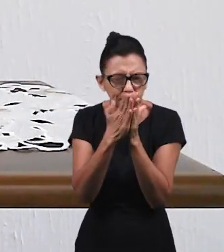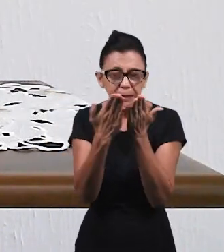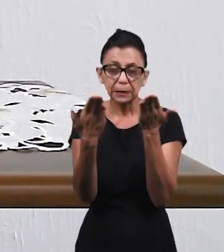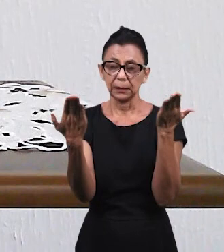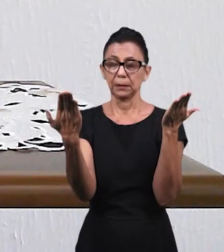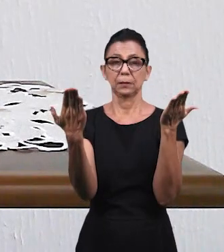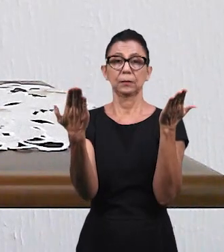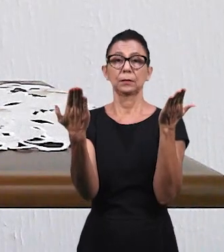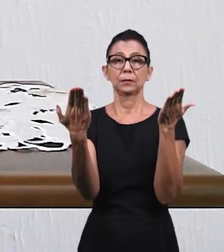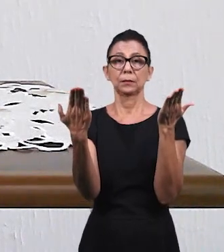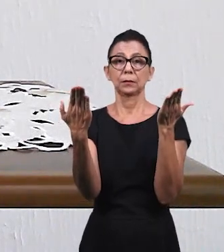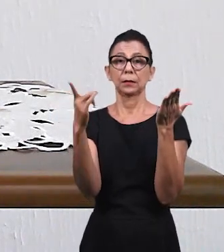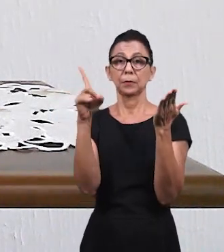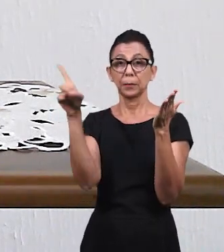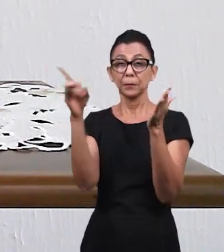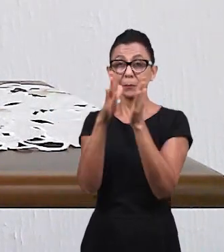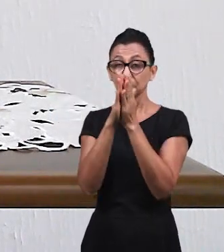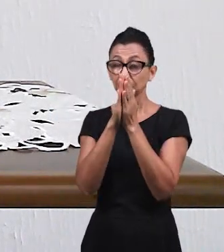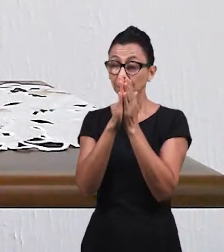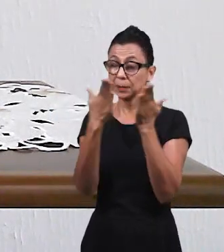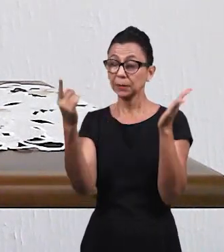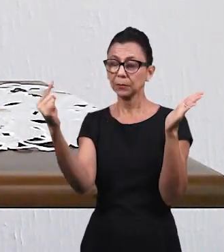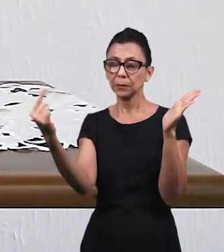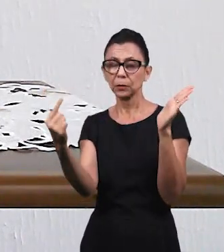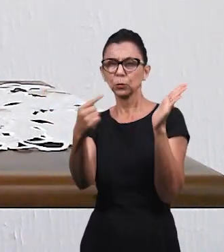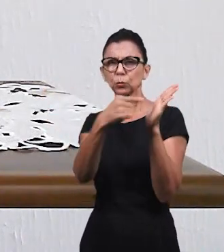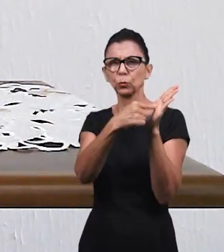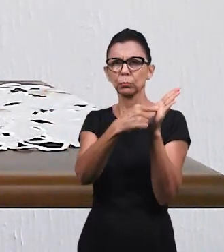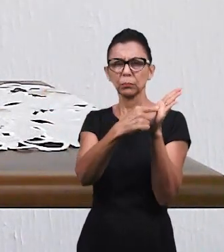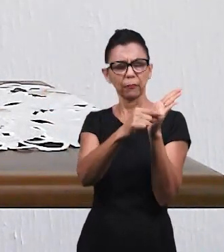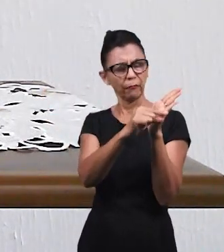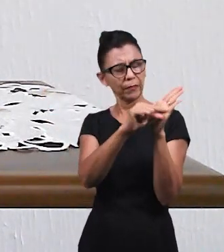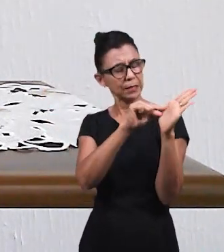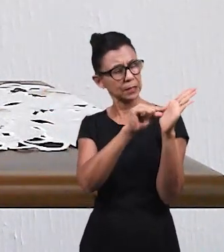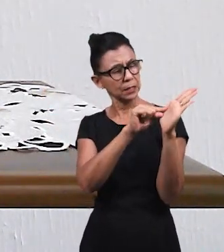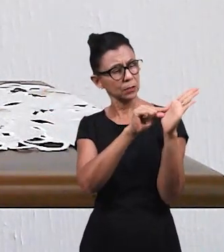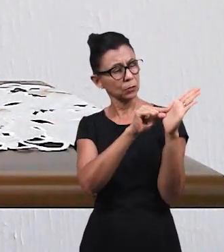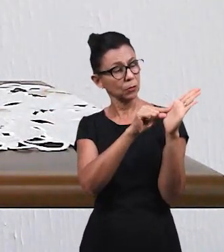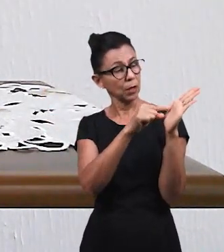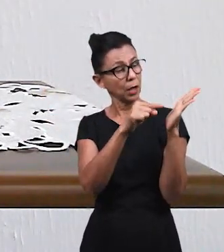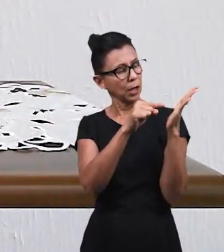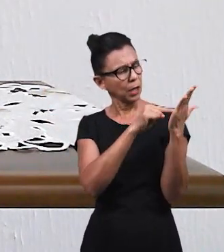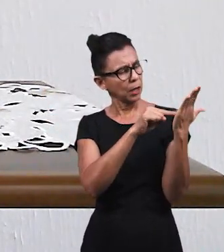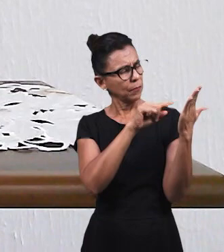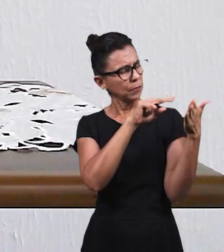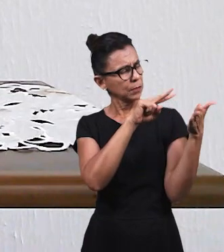Слово, поставите пальчик на стих, и Бог будет говорить к вам.